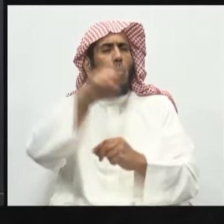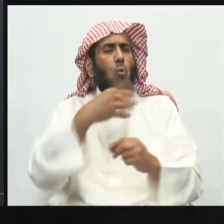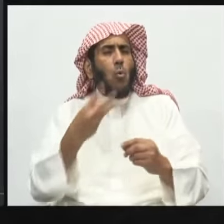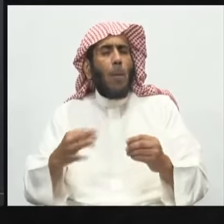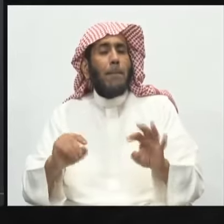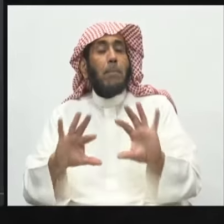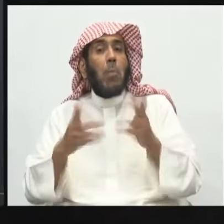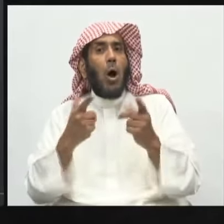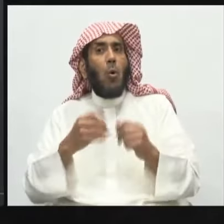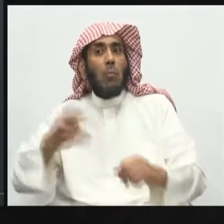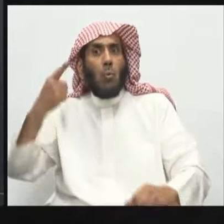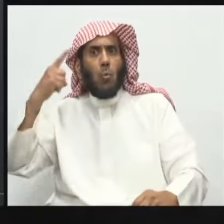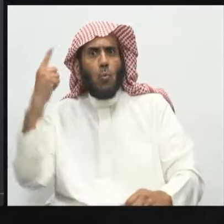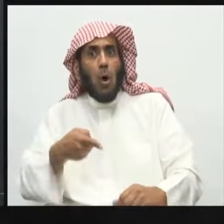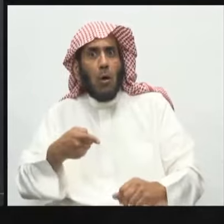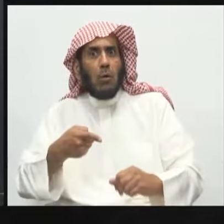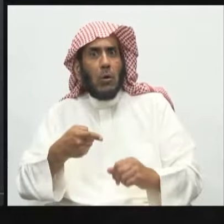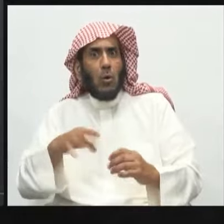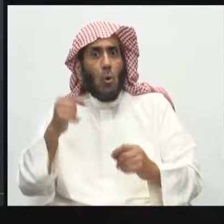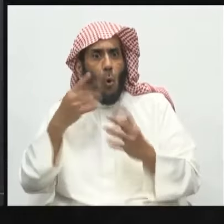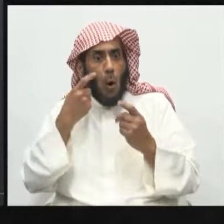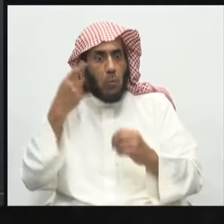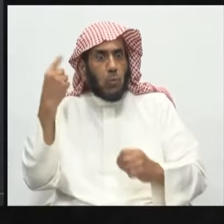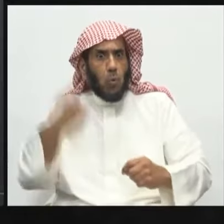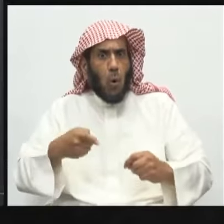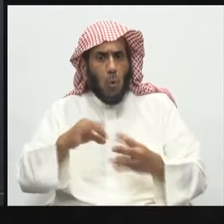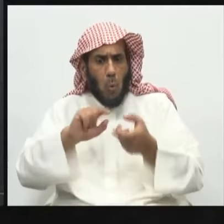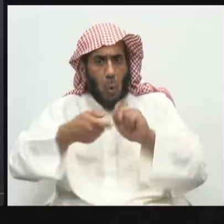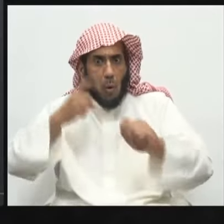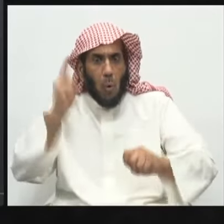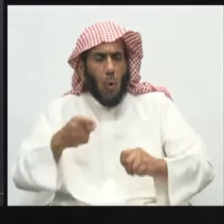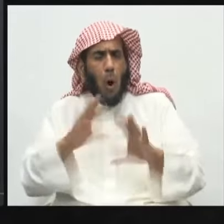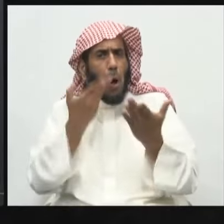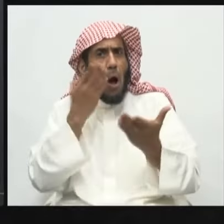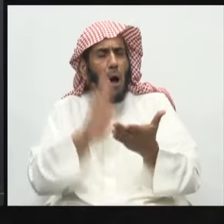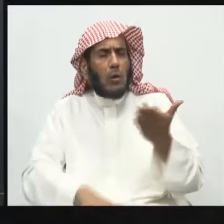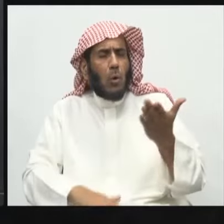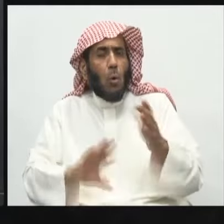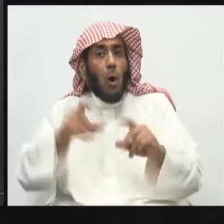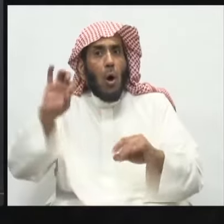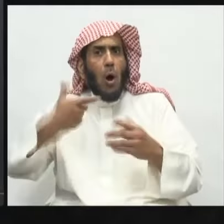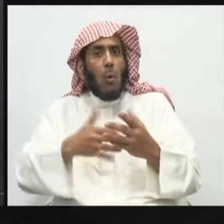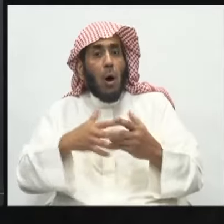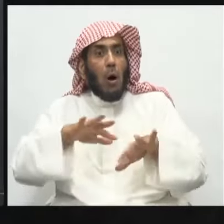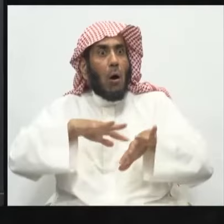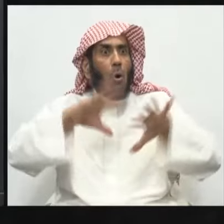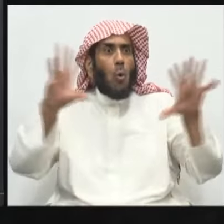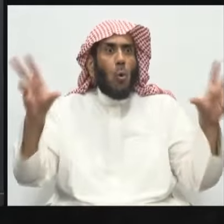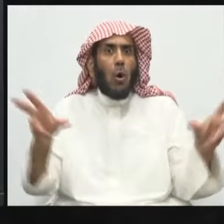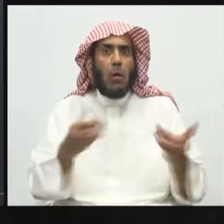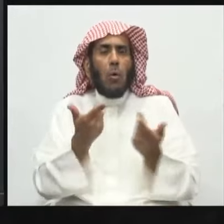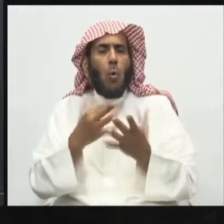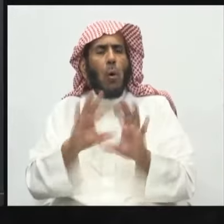ما هو السحر وما خطره وما اثره